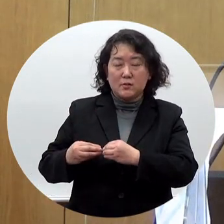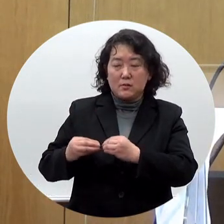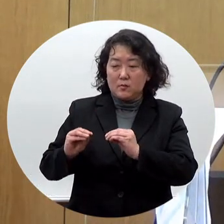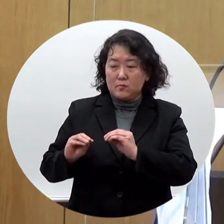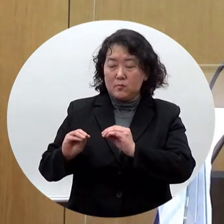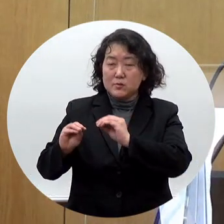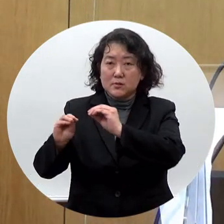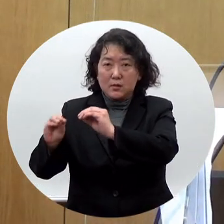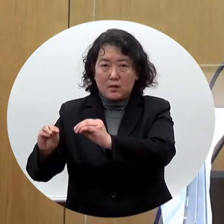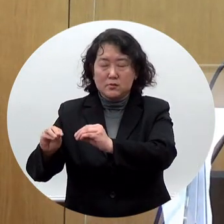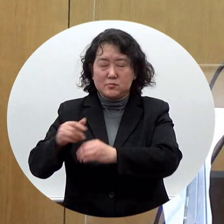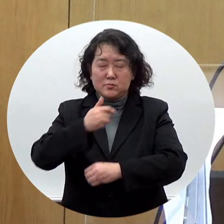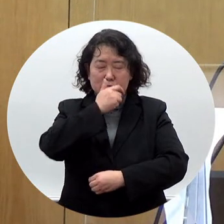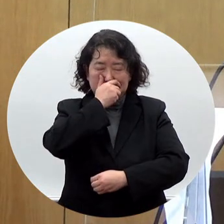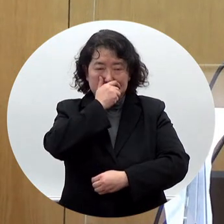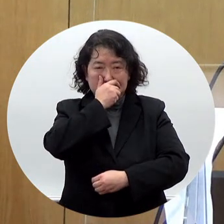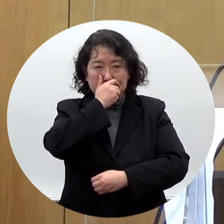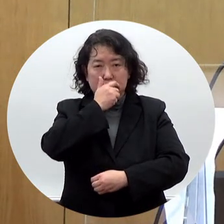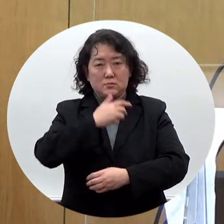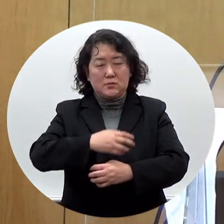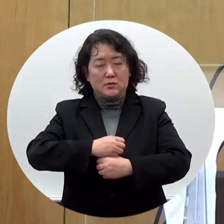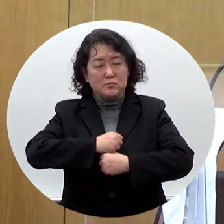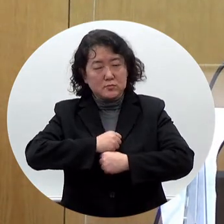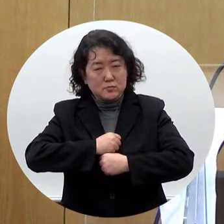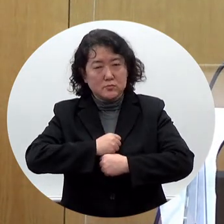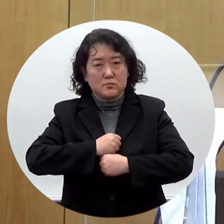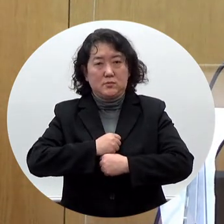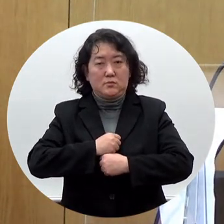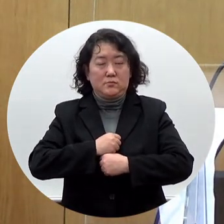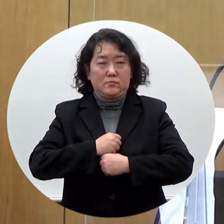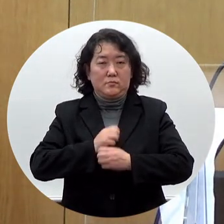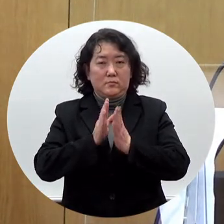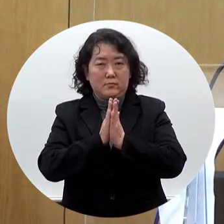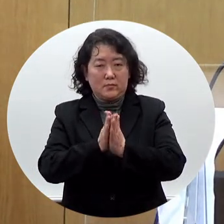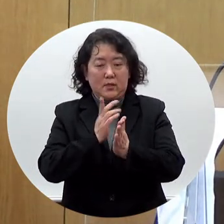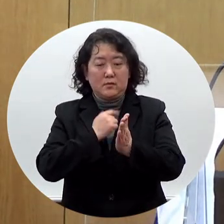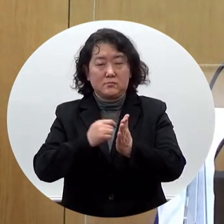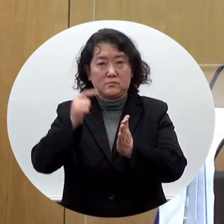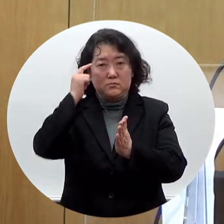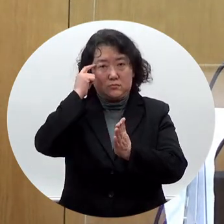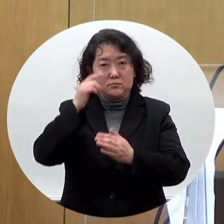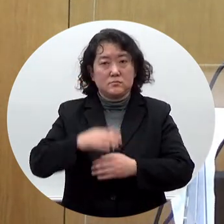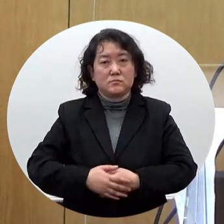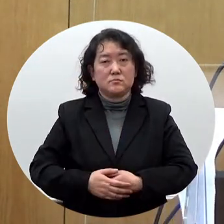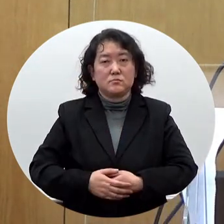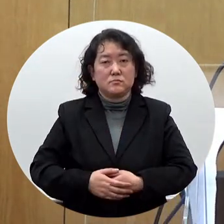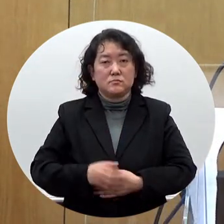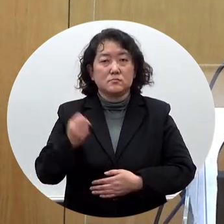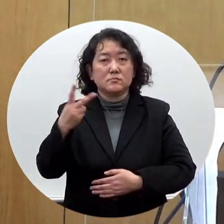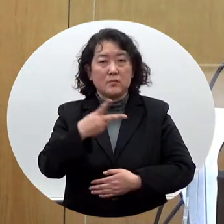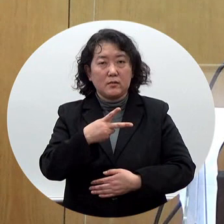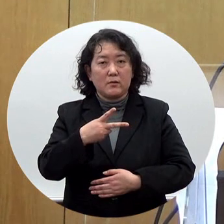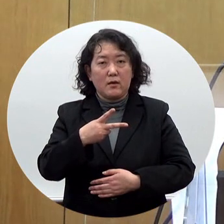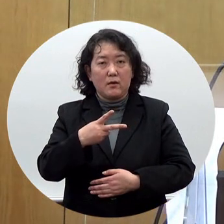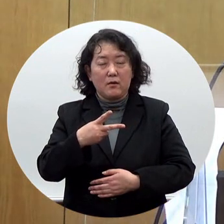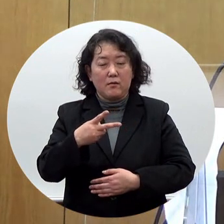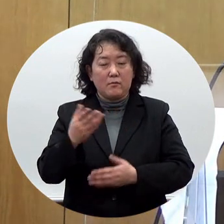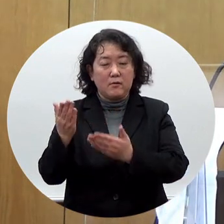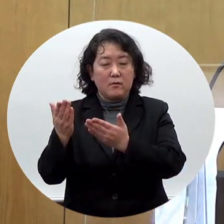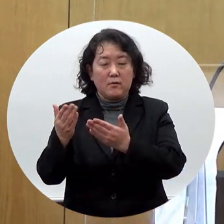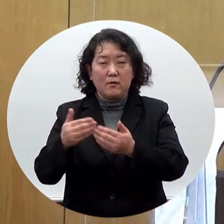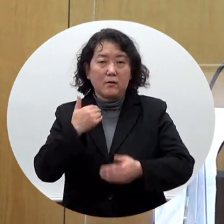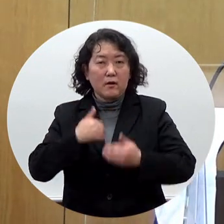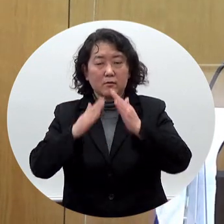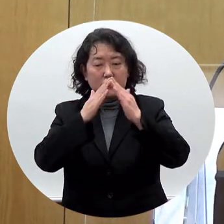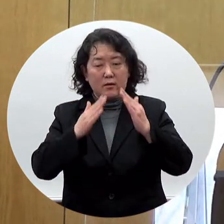ち帰りには十分なご注意をいただきたいというふうに思います。また歓迎会送